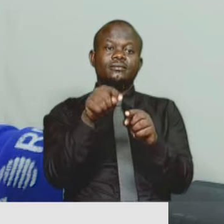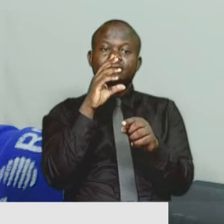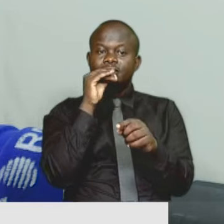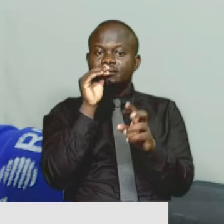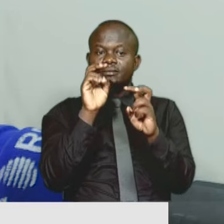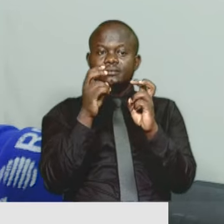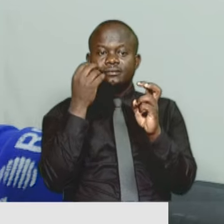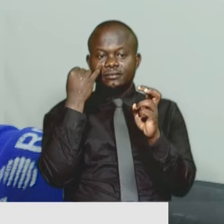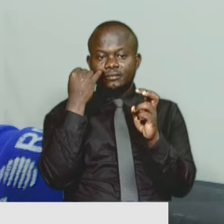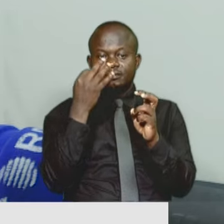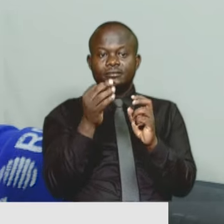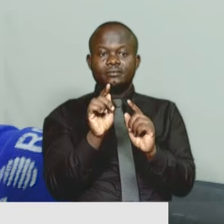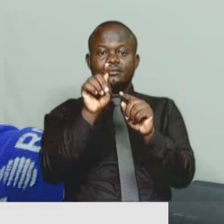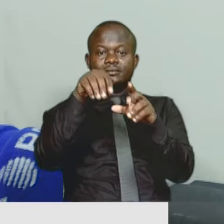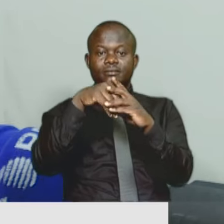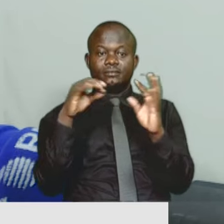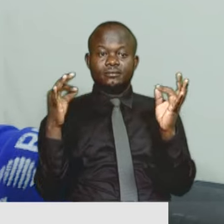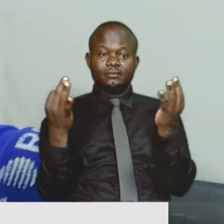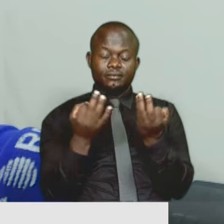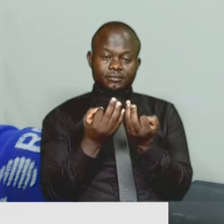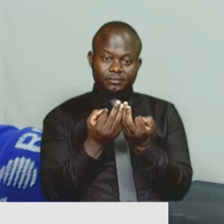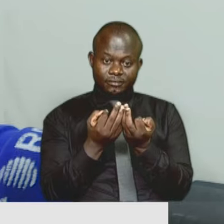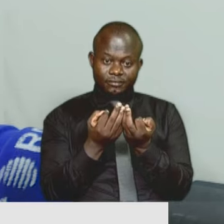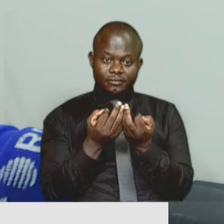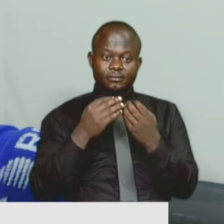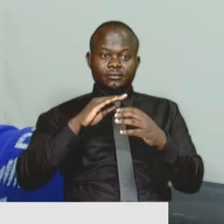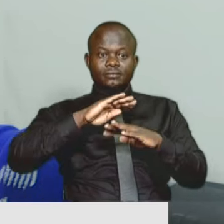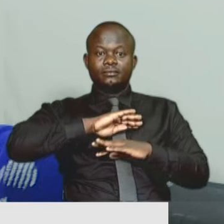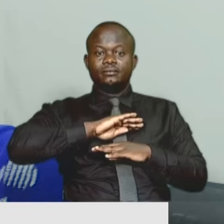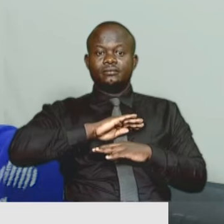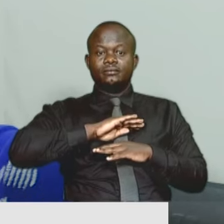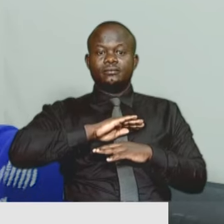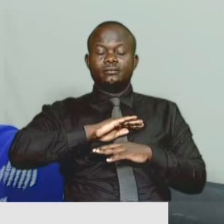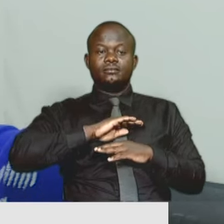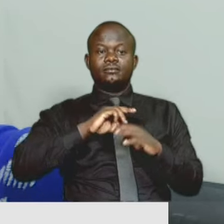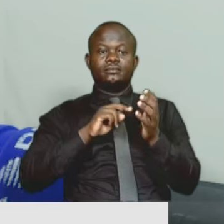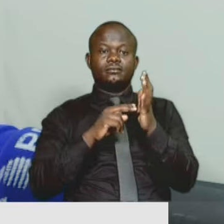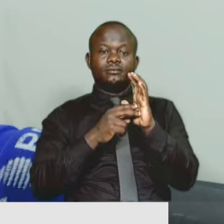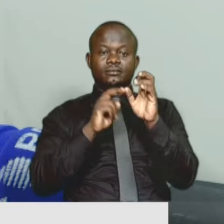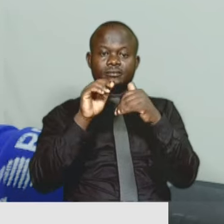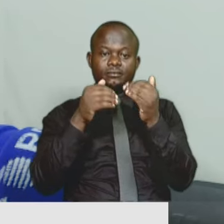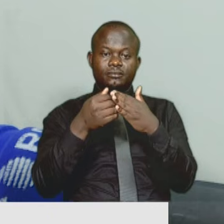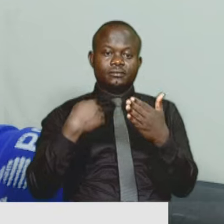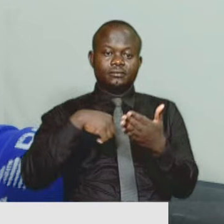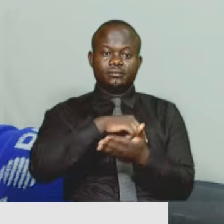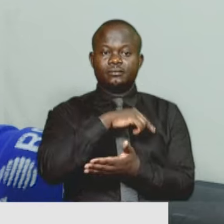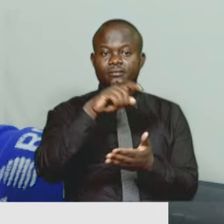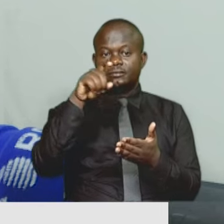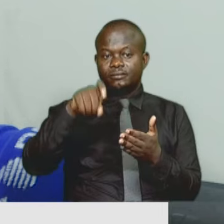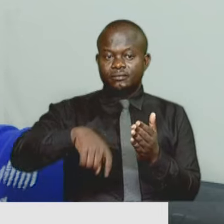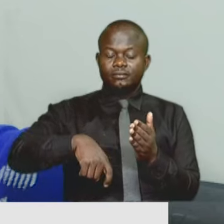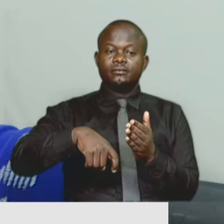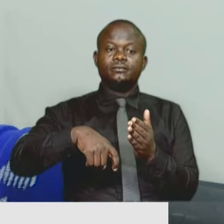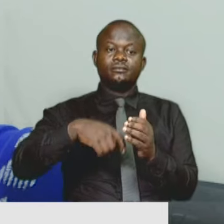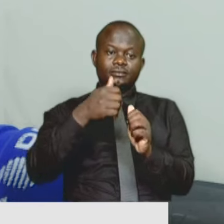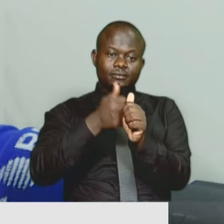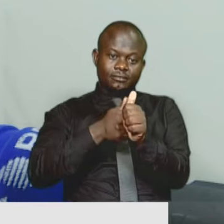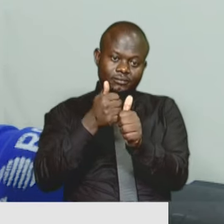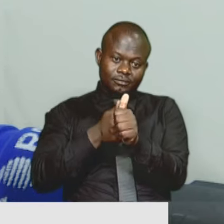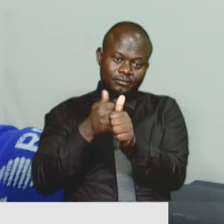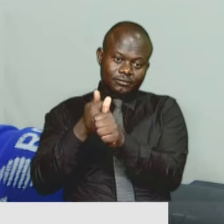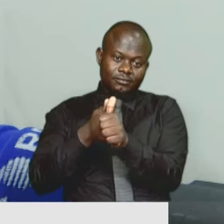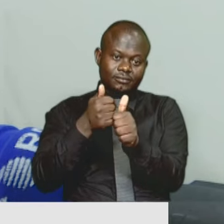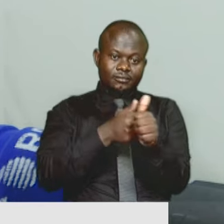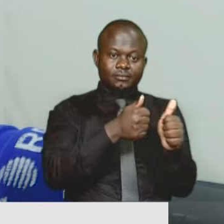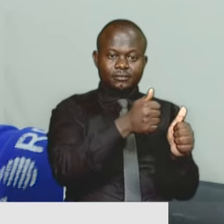nubwo yagiye mu muryango ngo birahagije ni ukuvuga ngo tugomba byibuze buri muntu kujya